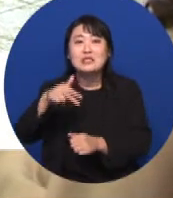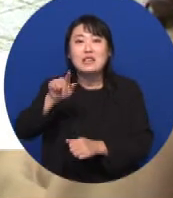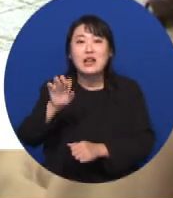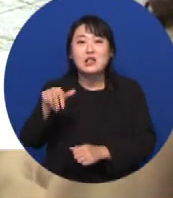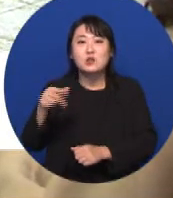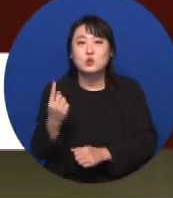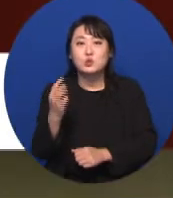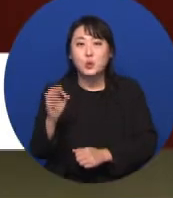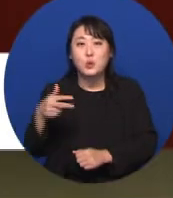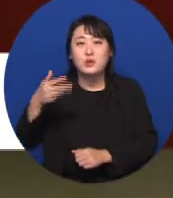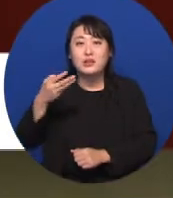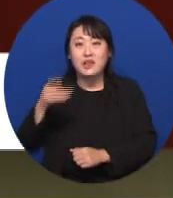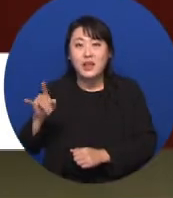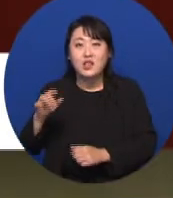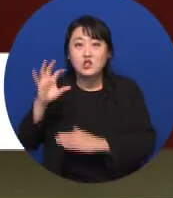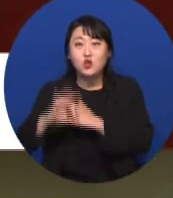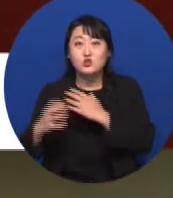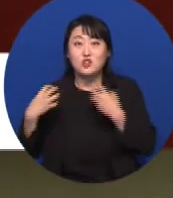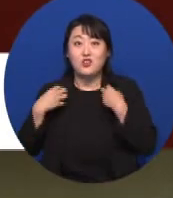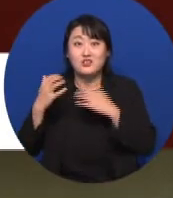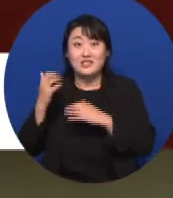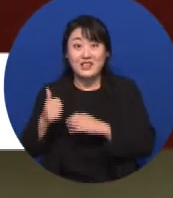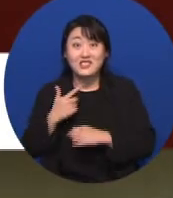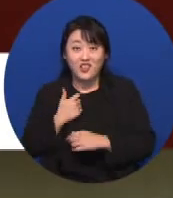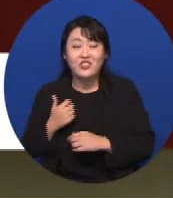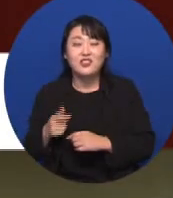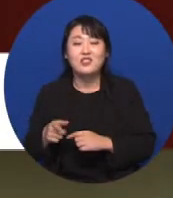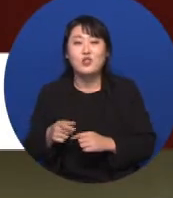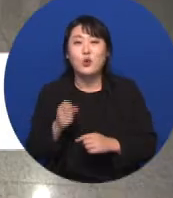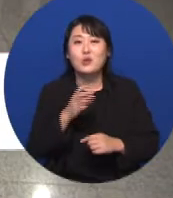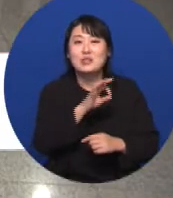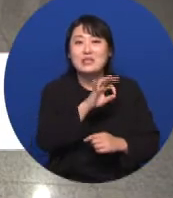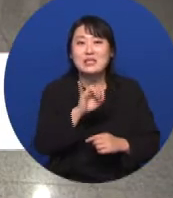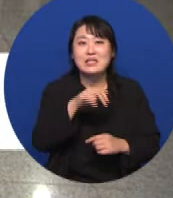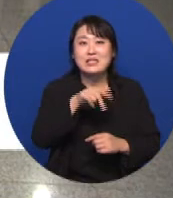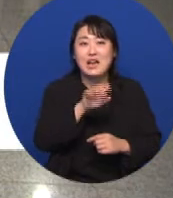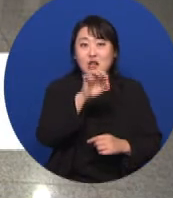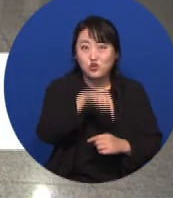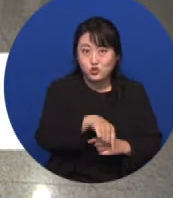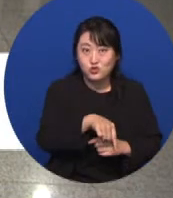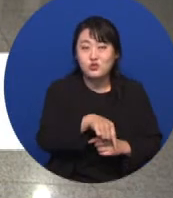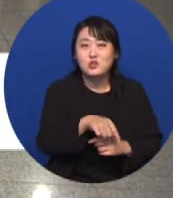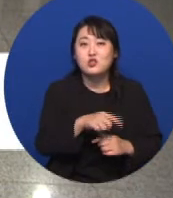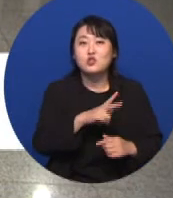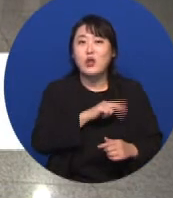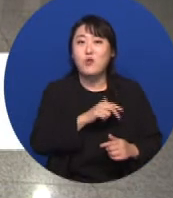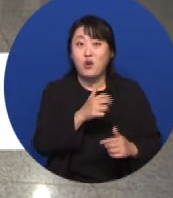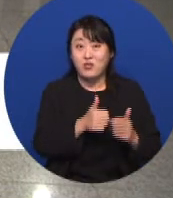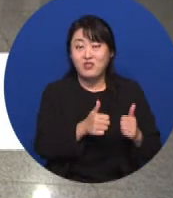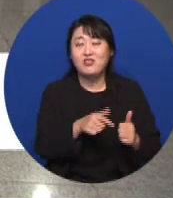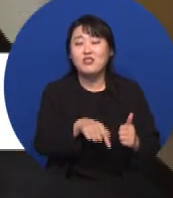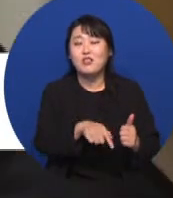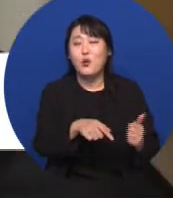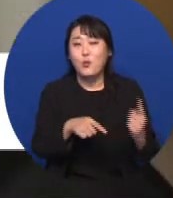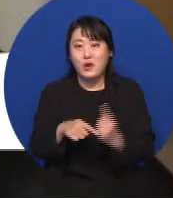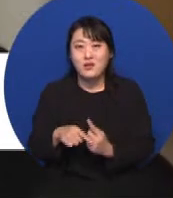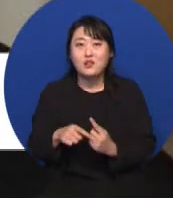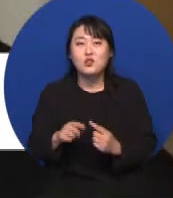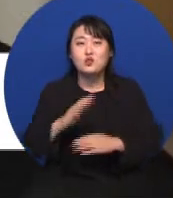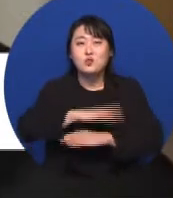태 전 구청장과 국민의 힘 이장우 전 국회의원도 설 연휴를 앞두고 출판 기념회를 여러